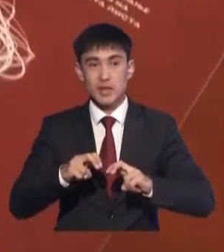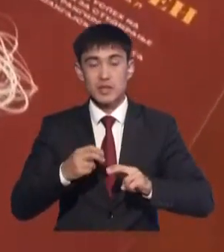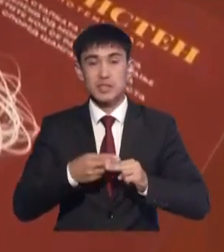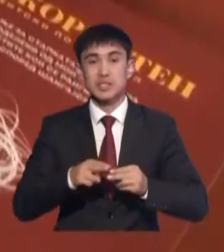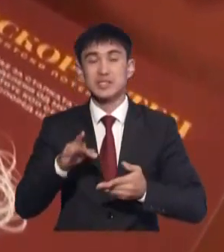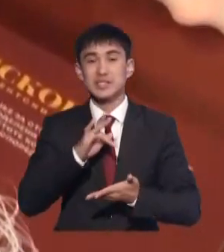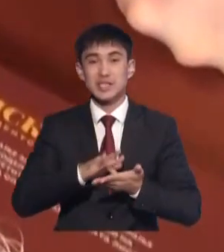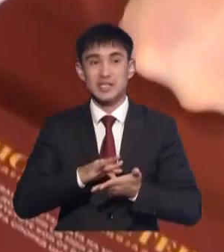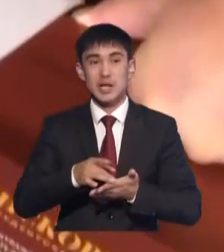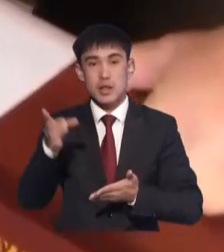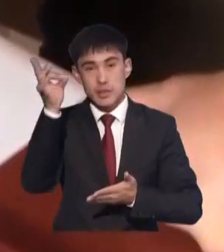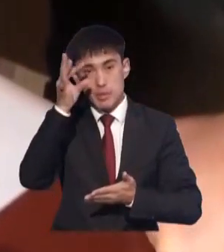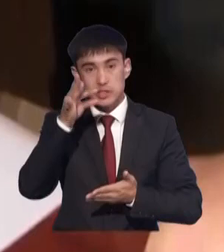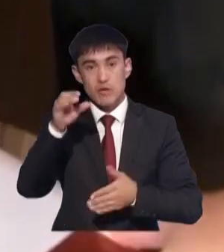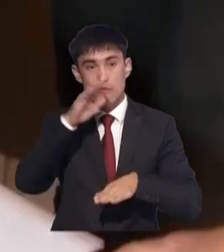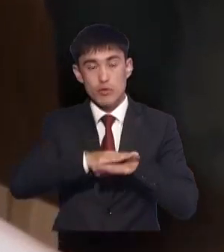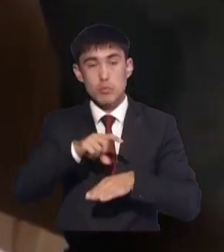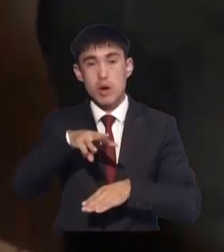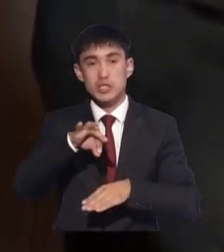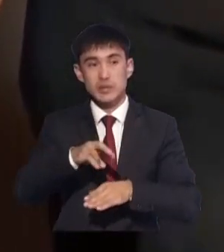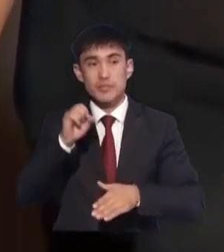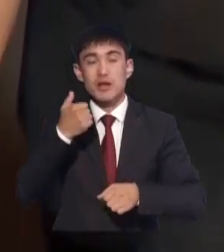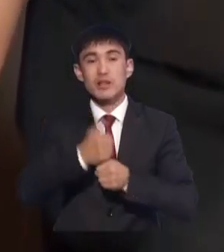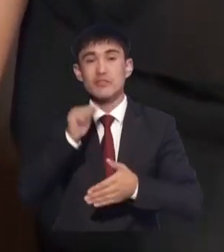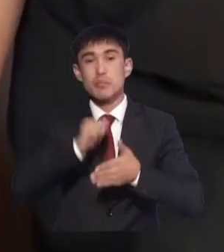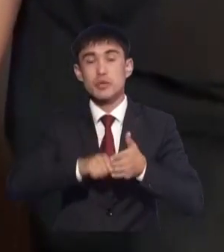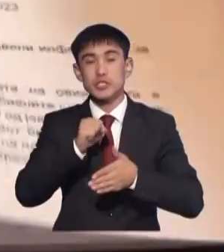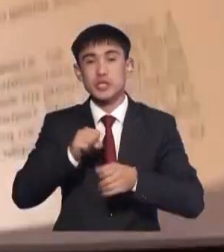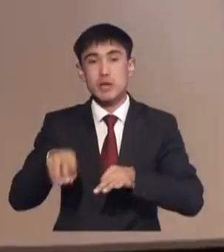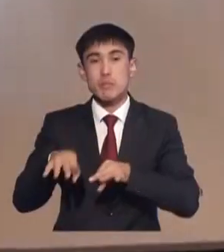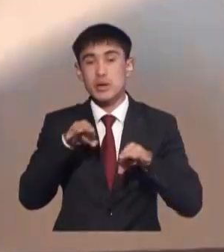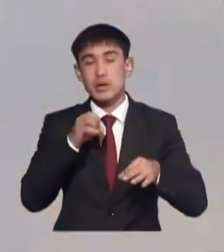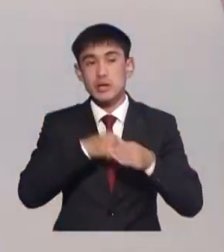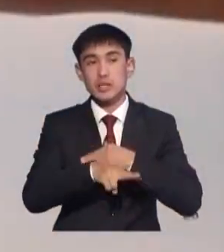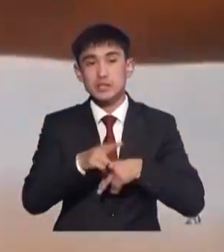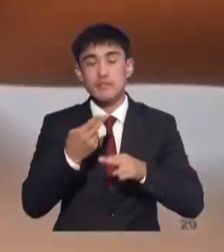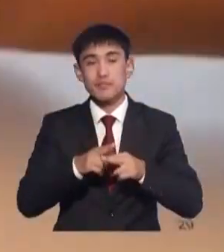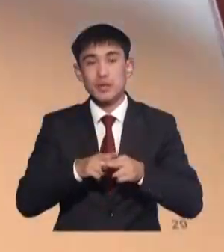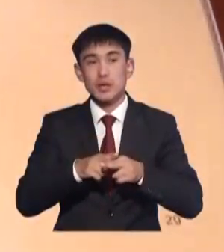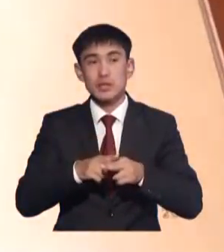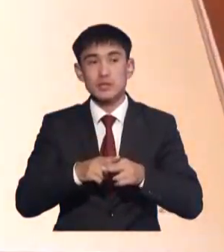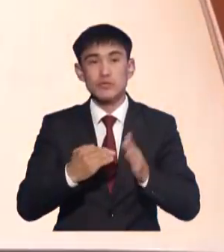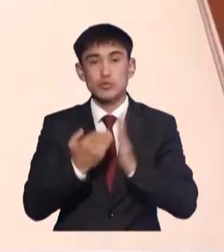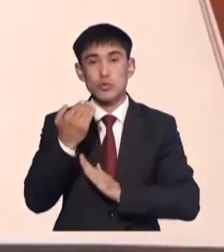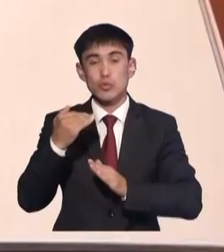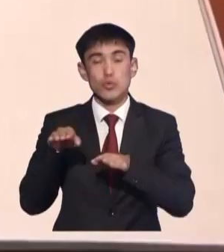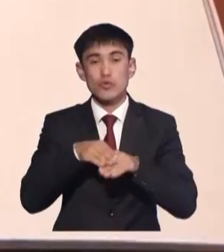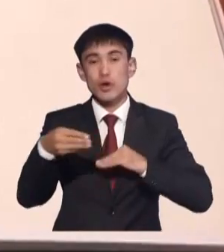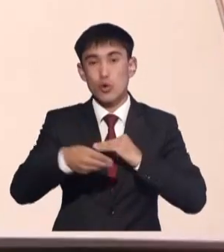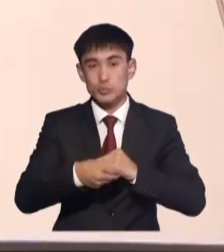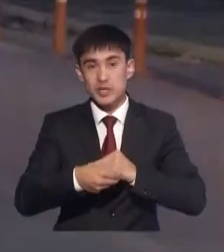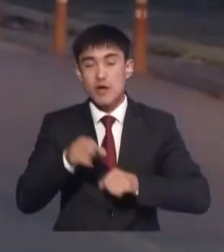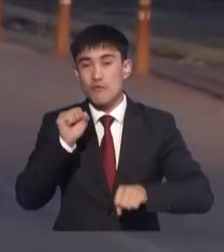аналитического центра «Немецкий фонд Маршалла». Основными причинами эмиграции являются разочарование высоким уровнем коррупции и